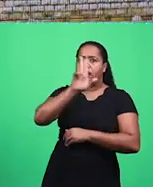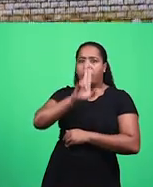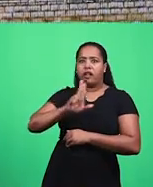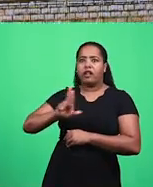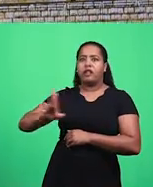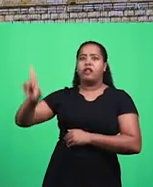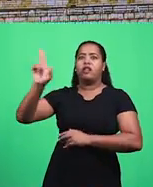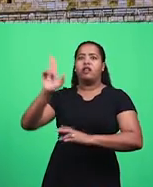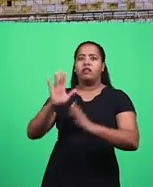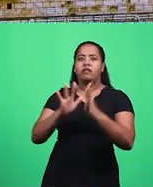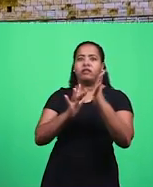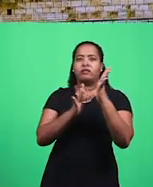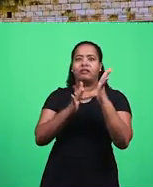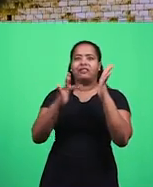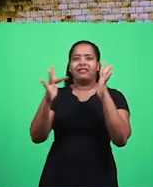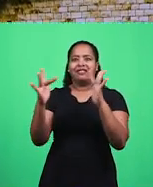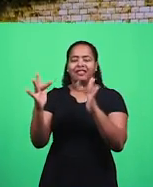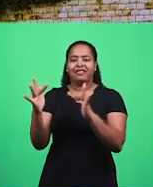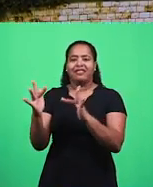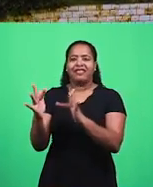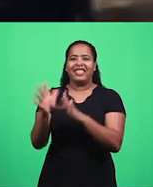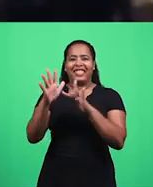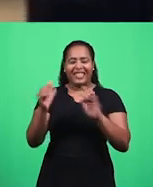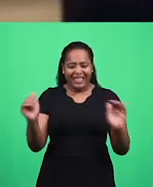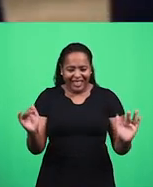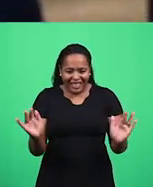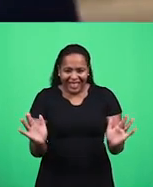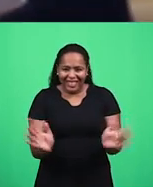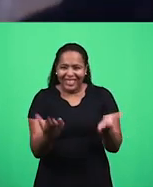имя Господне!»